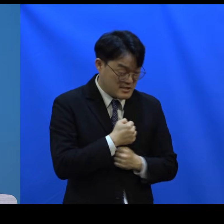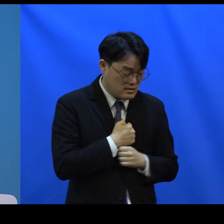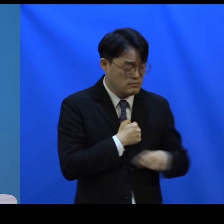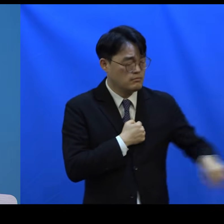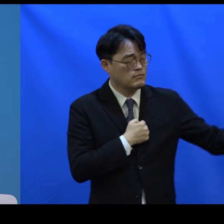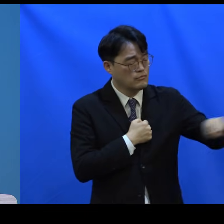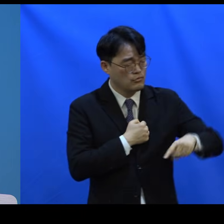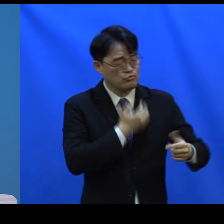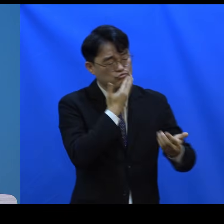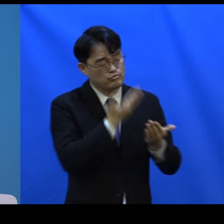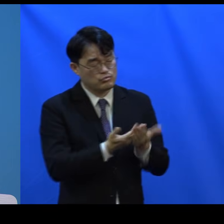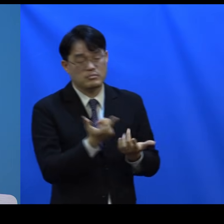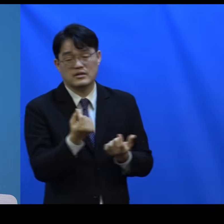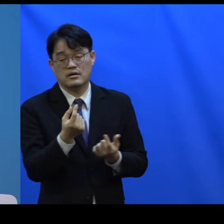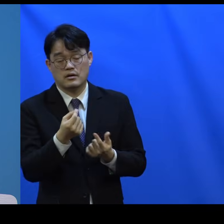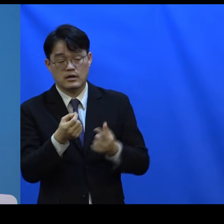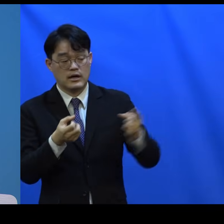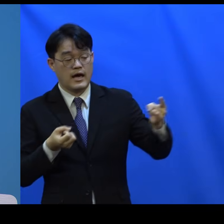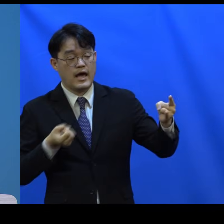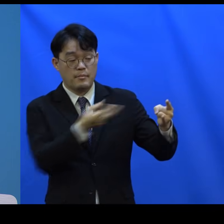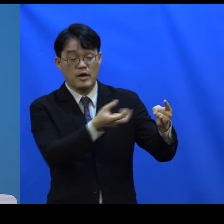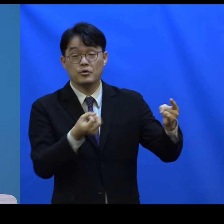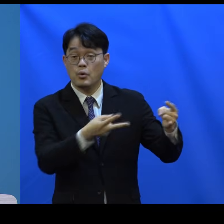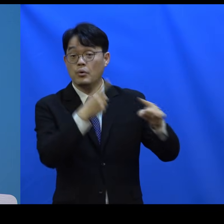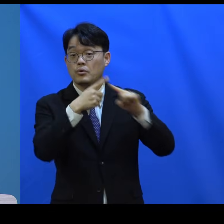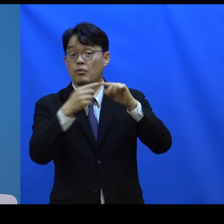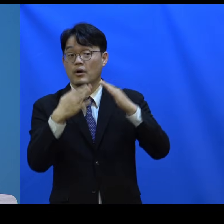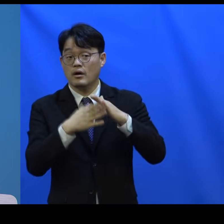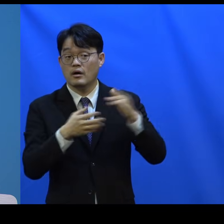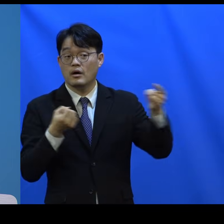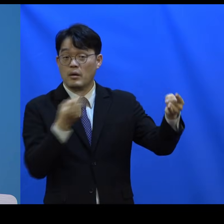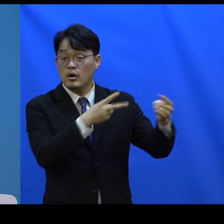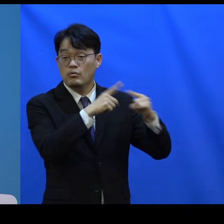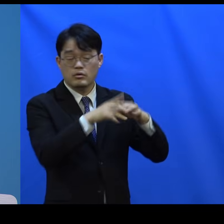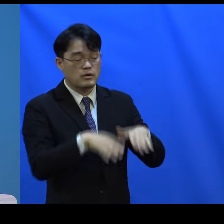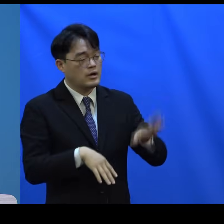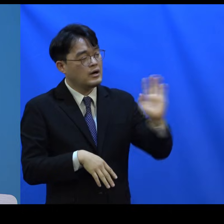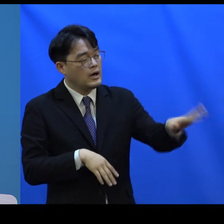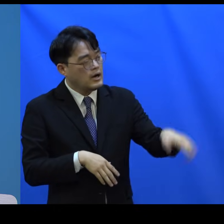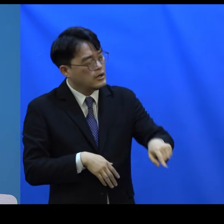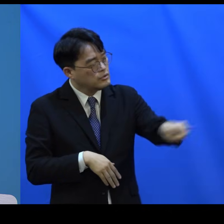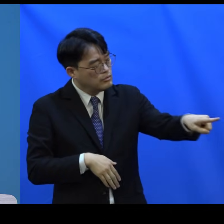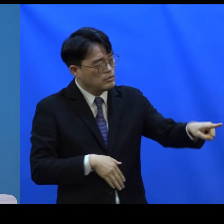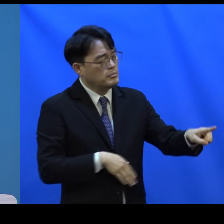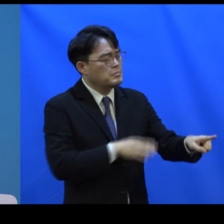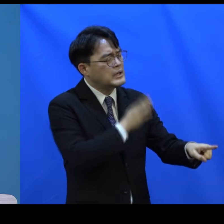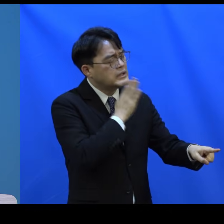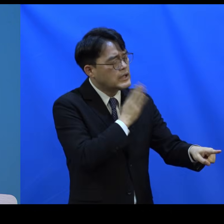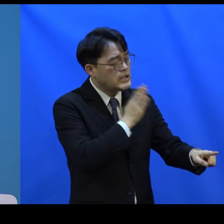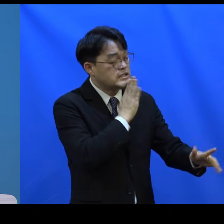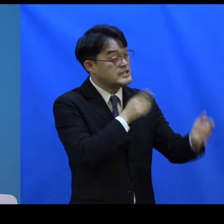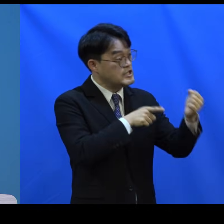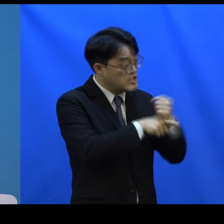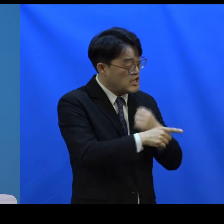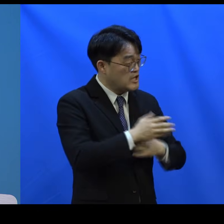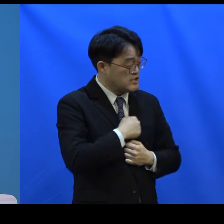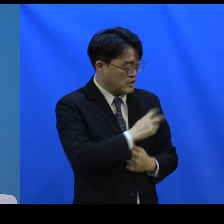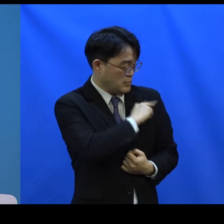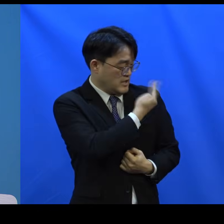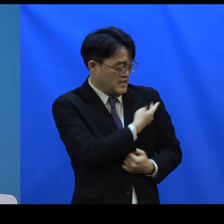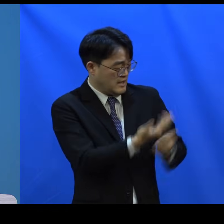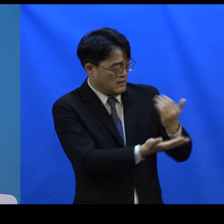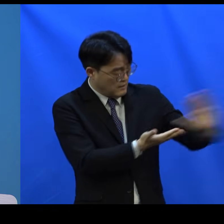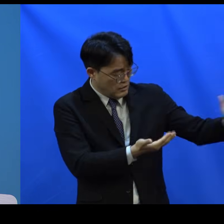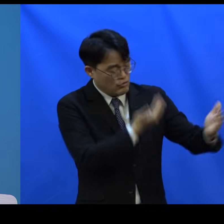진리를 지켜내다가 뭘 잃어버려서 사랑을 잃어버린 거예요. 그러니까 첫사랑을 회복하라는 거예요. 회복하지